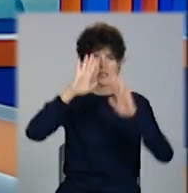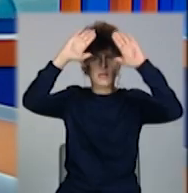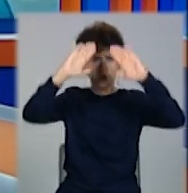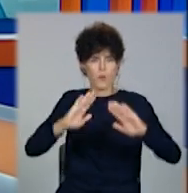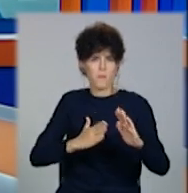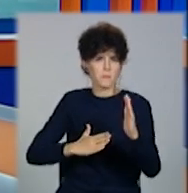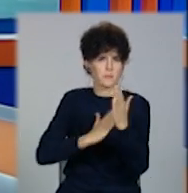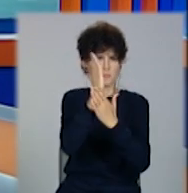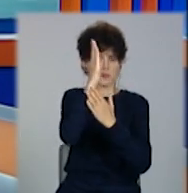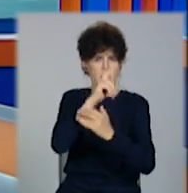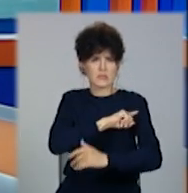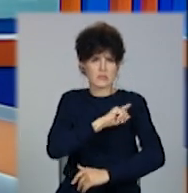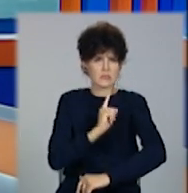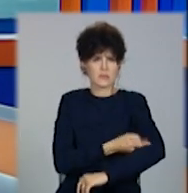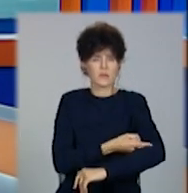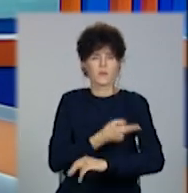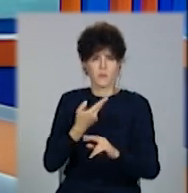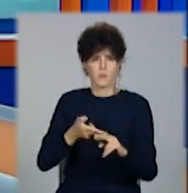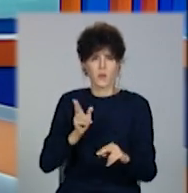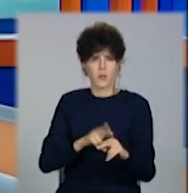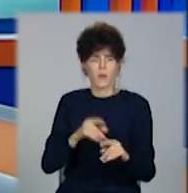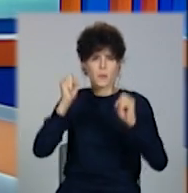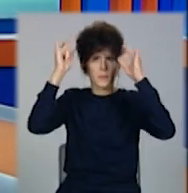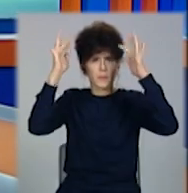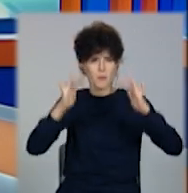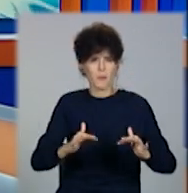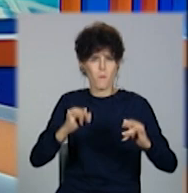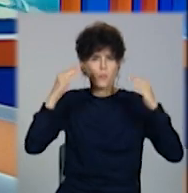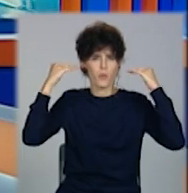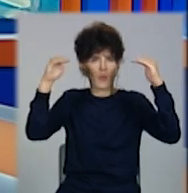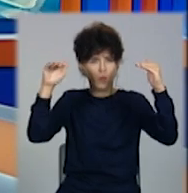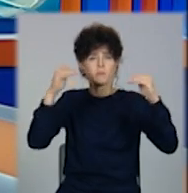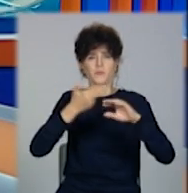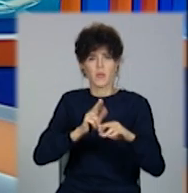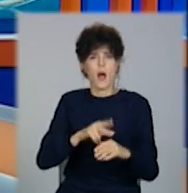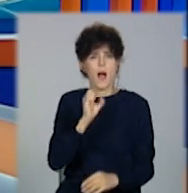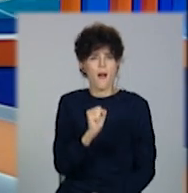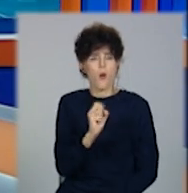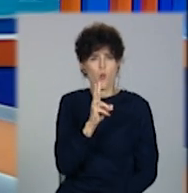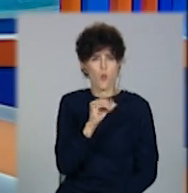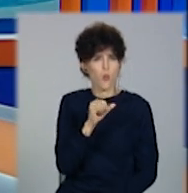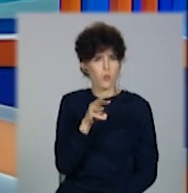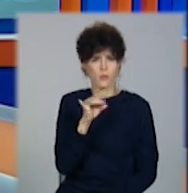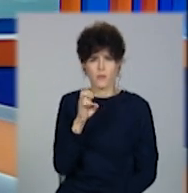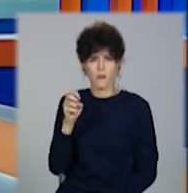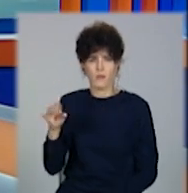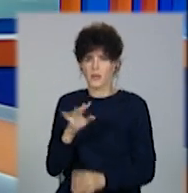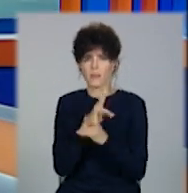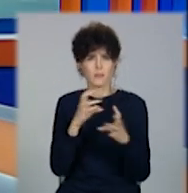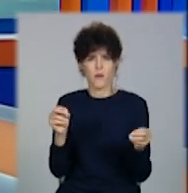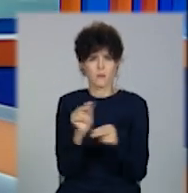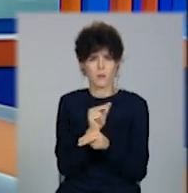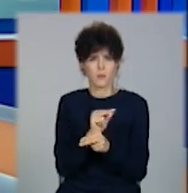їхнього будинку поповзли величезні тріщини та обсипається стеля. А комунальники з ремонтом не квапляться.